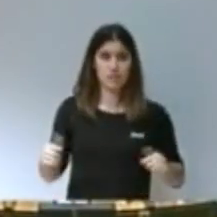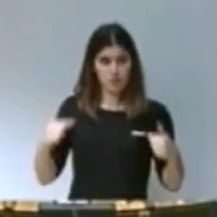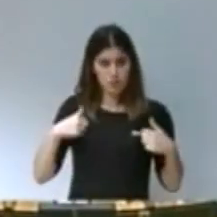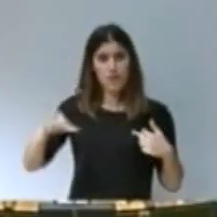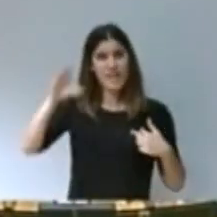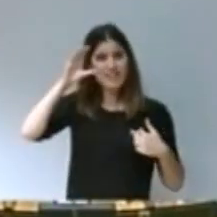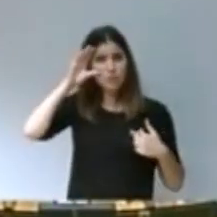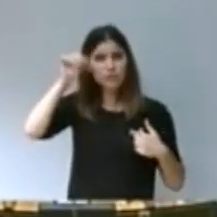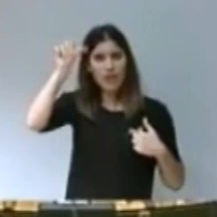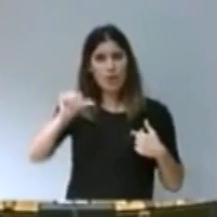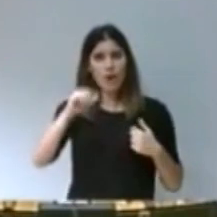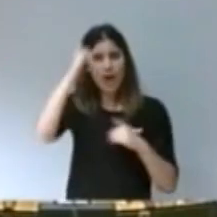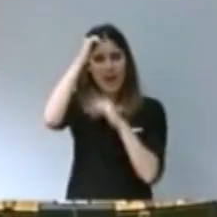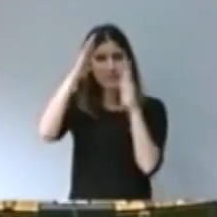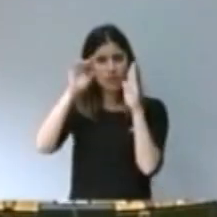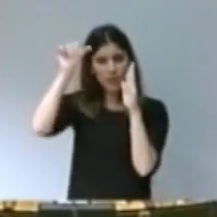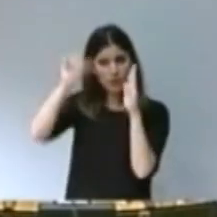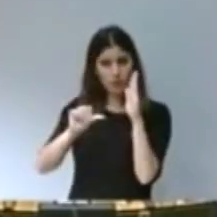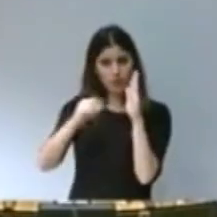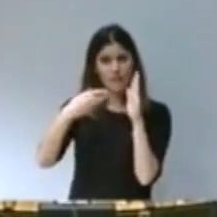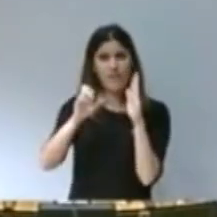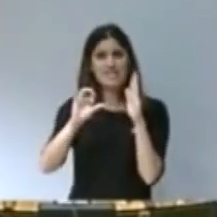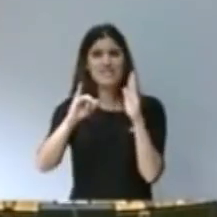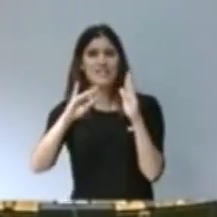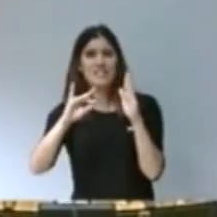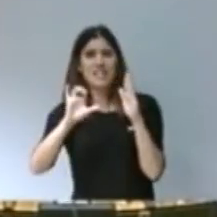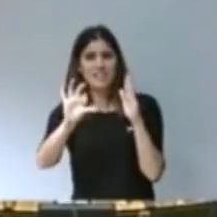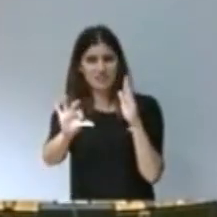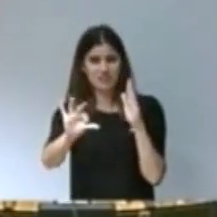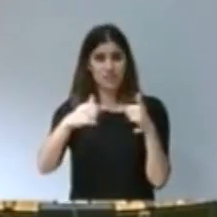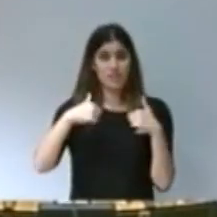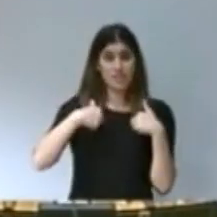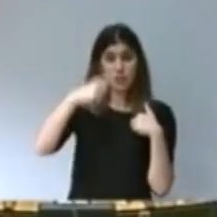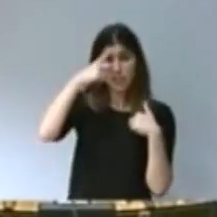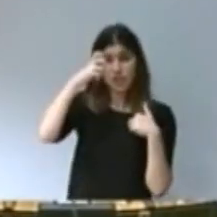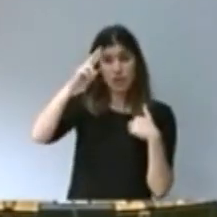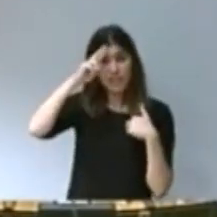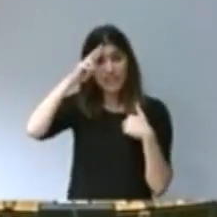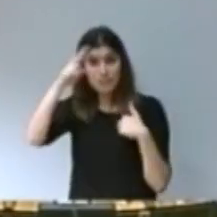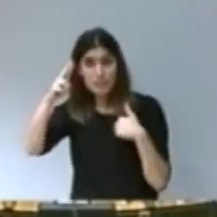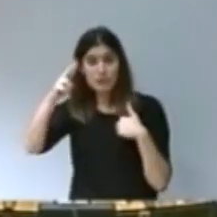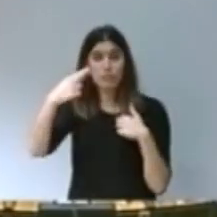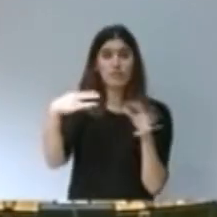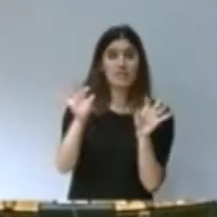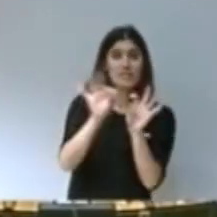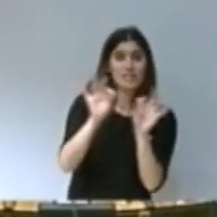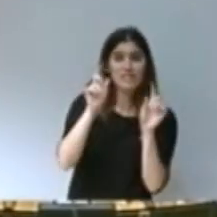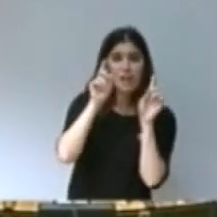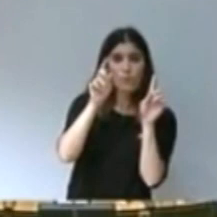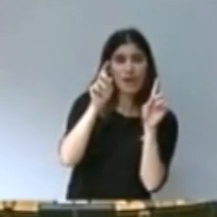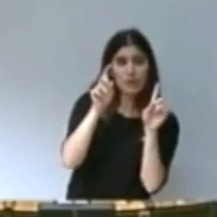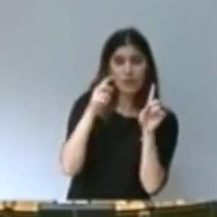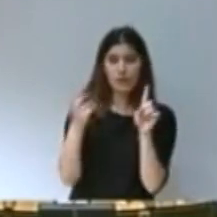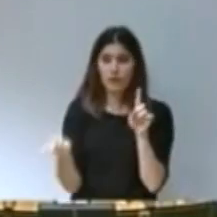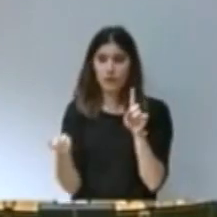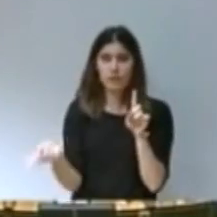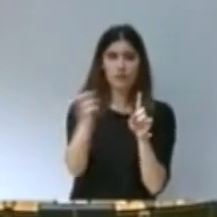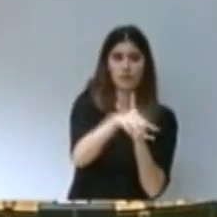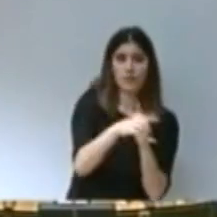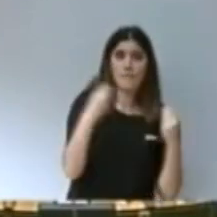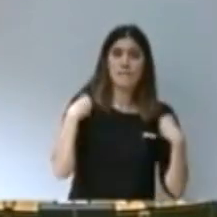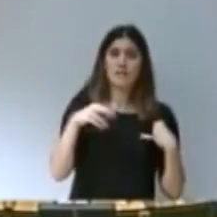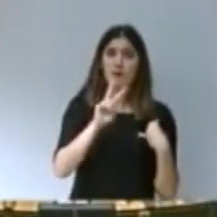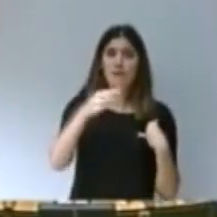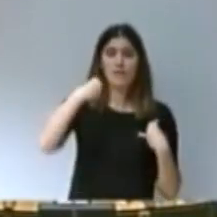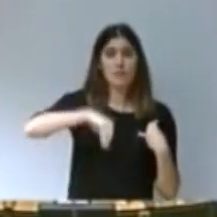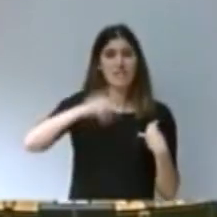jo he escoltat amb molta atenció a la senyora Bastides. I crec que el respecte i l'educació que ha tingut ella és la que es mereix la